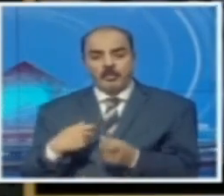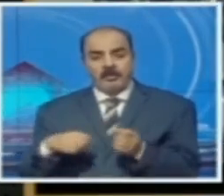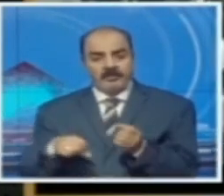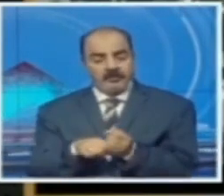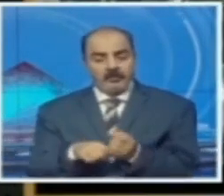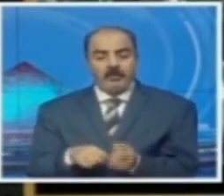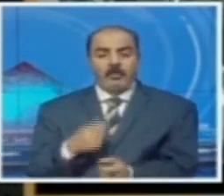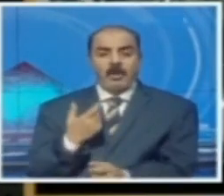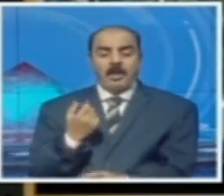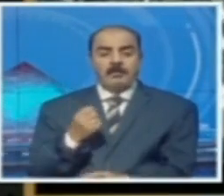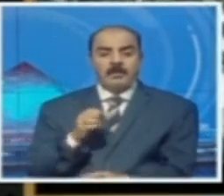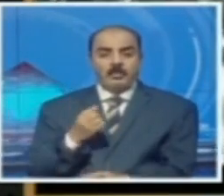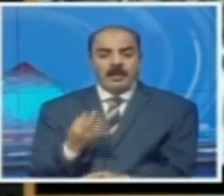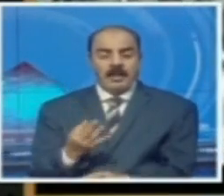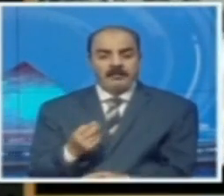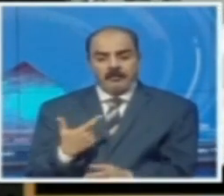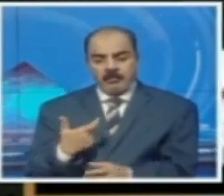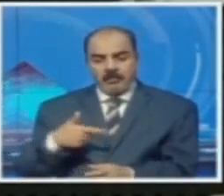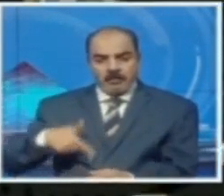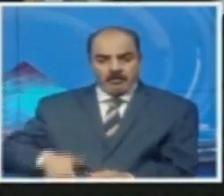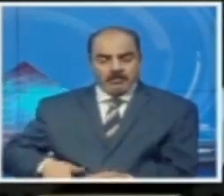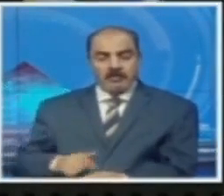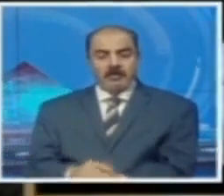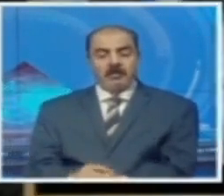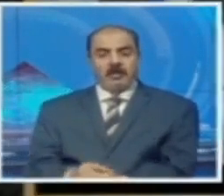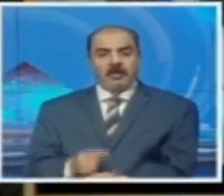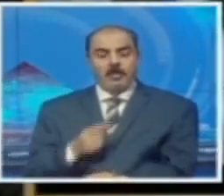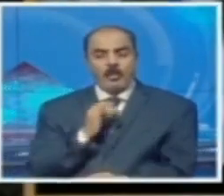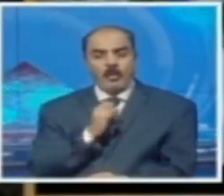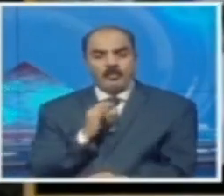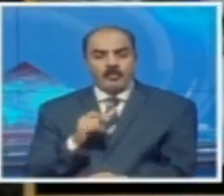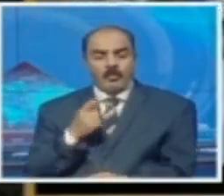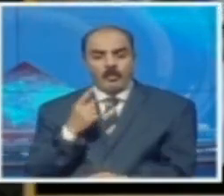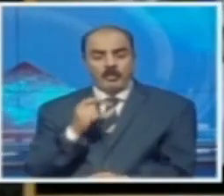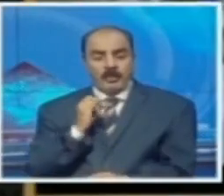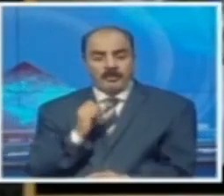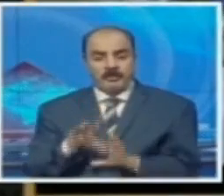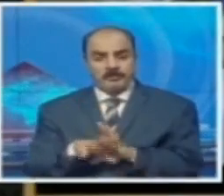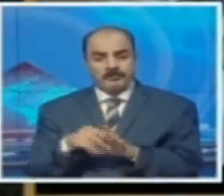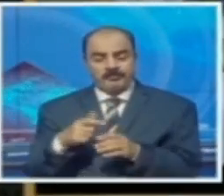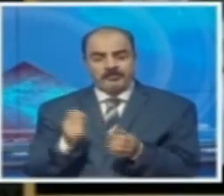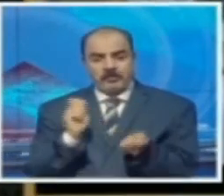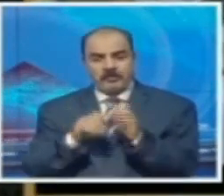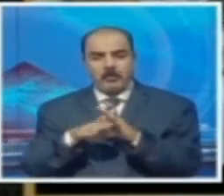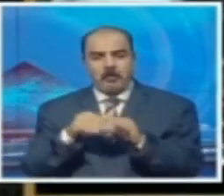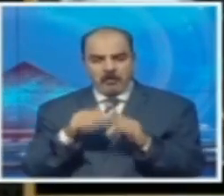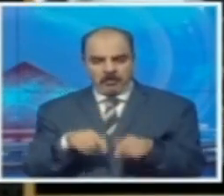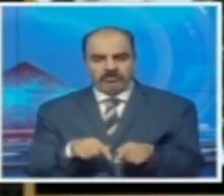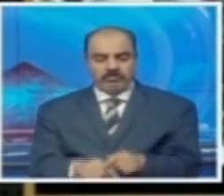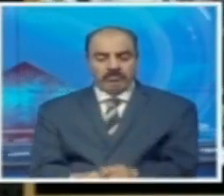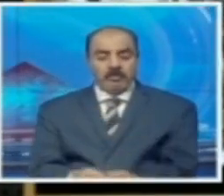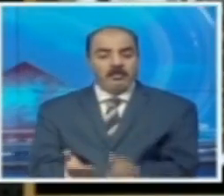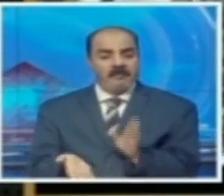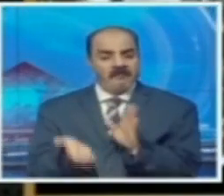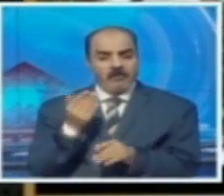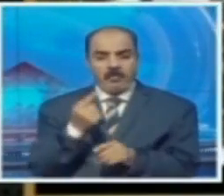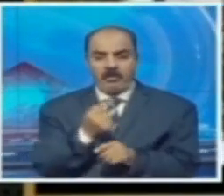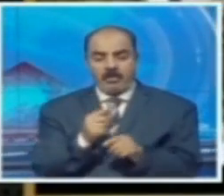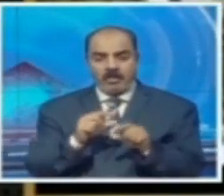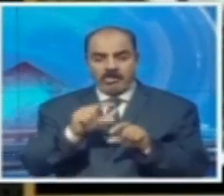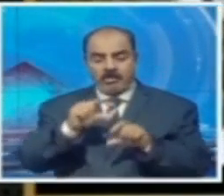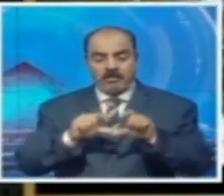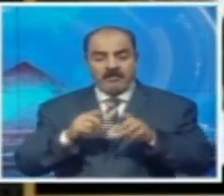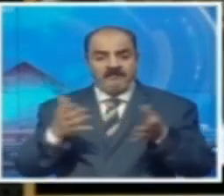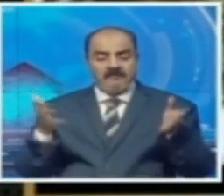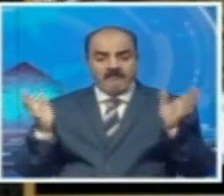و35 مسدسا و551 فرد محل الصنع وكمية من الطلقات